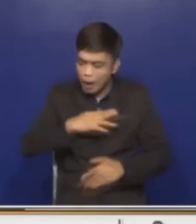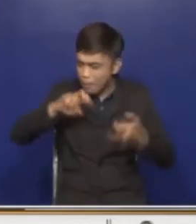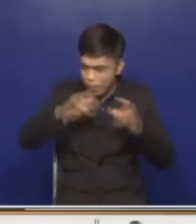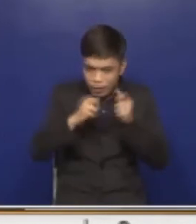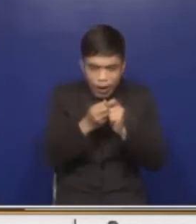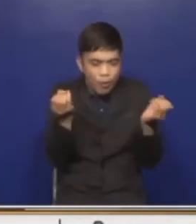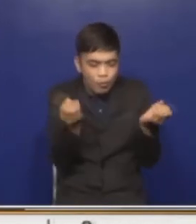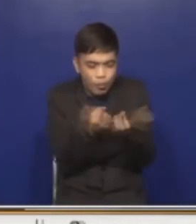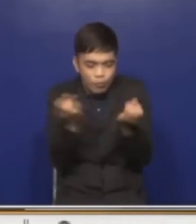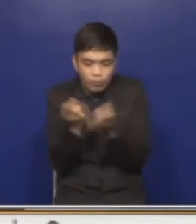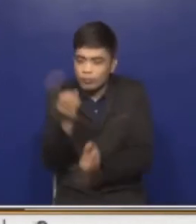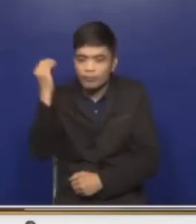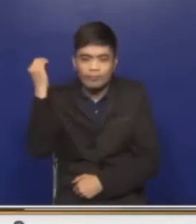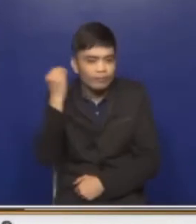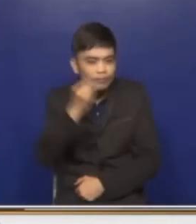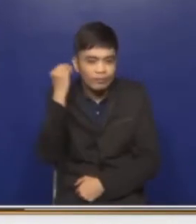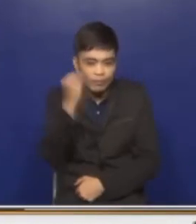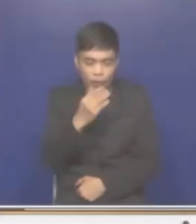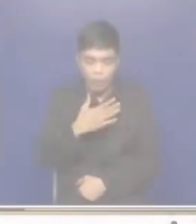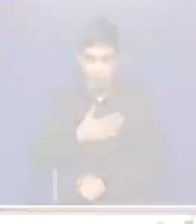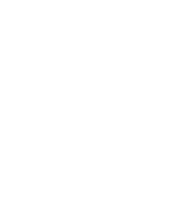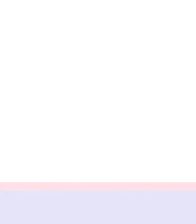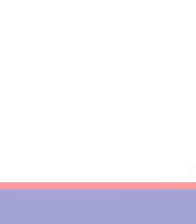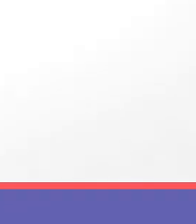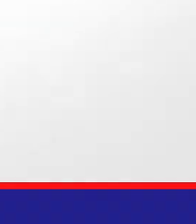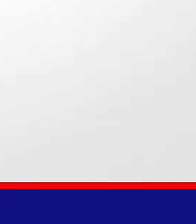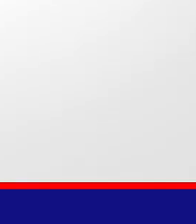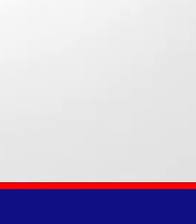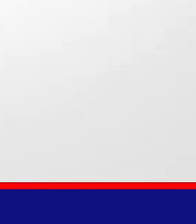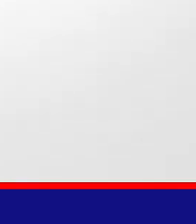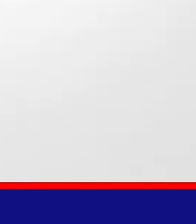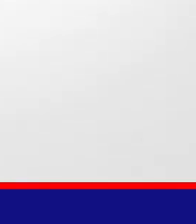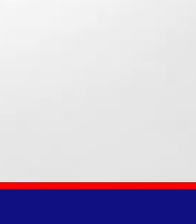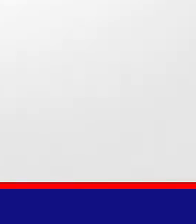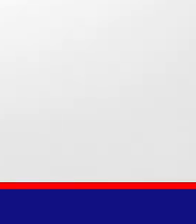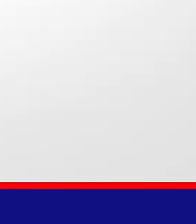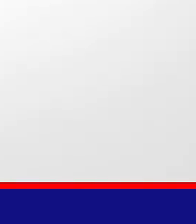มาวันนี้ก็เป็นความหวังธรรมสถานขอบคุณมากครับอ่า